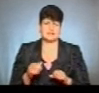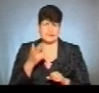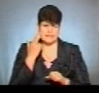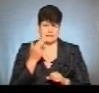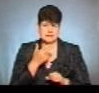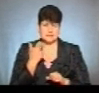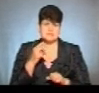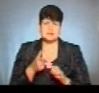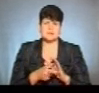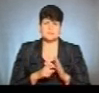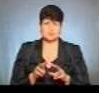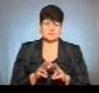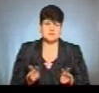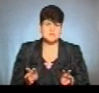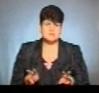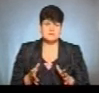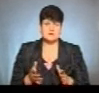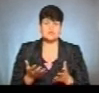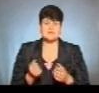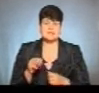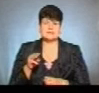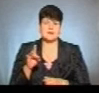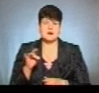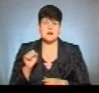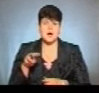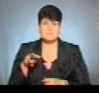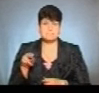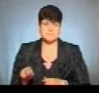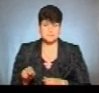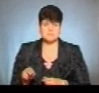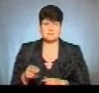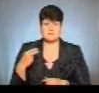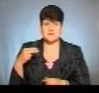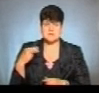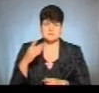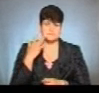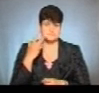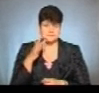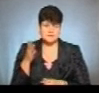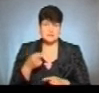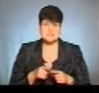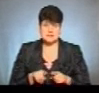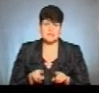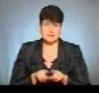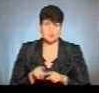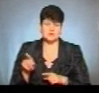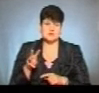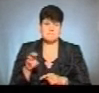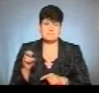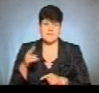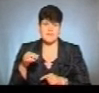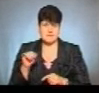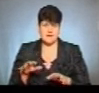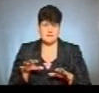італійського Кабміну. Якщо взяти Трампа, президента Сполучених Штатів, це також медіамагнат, який